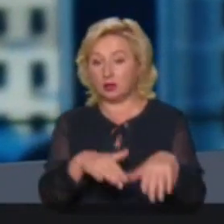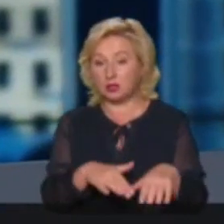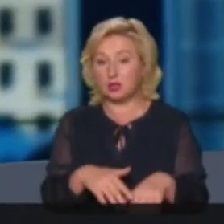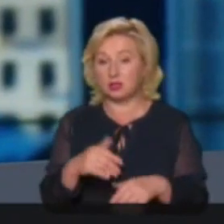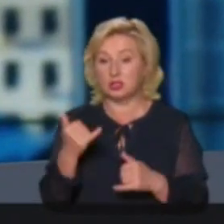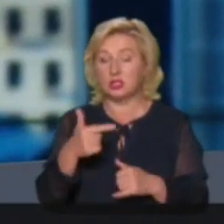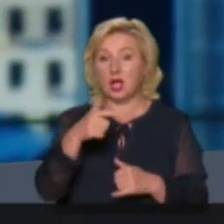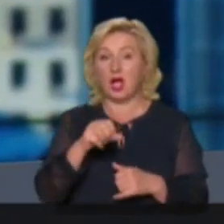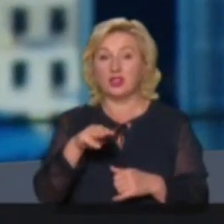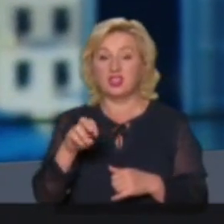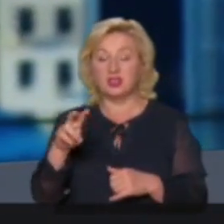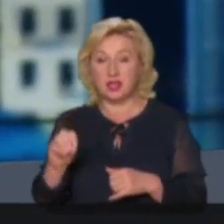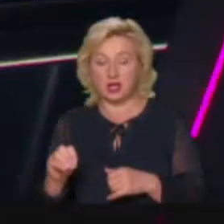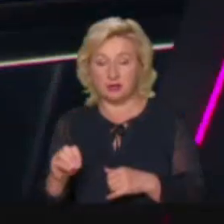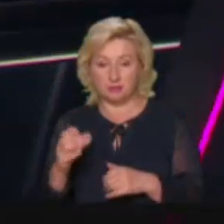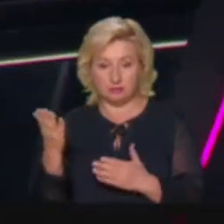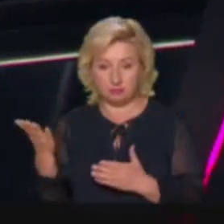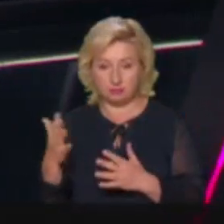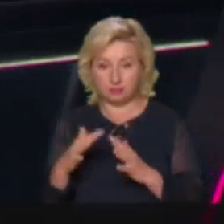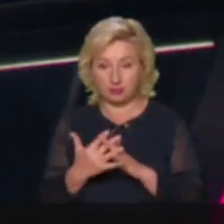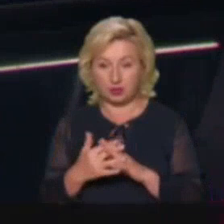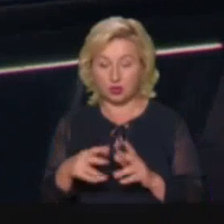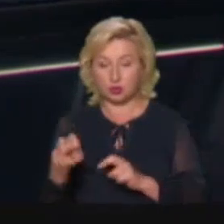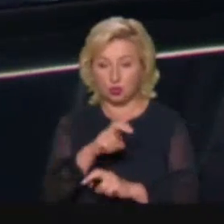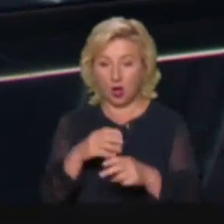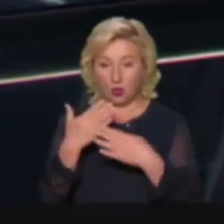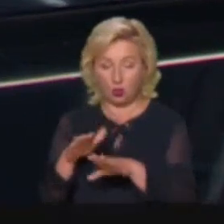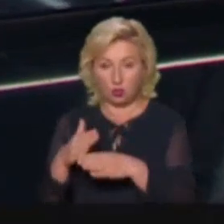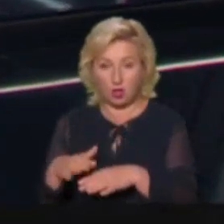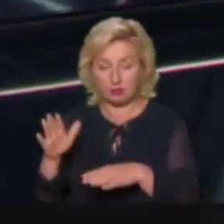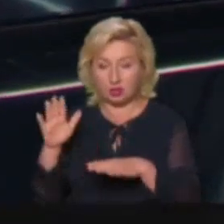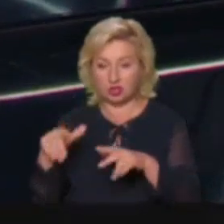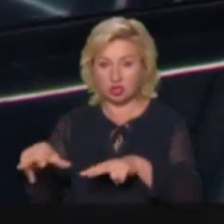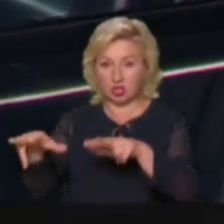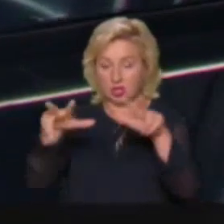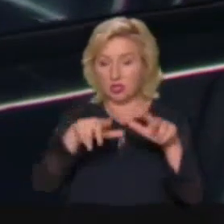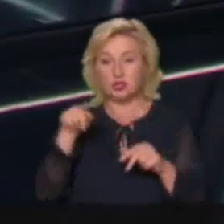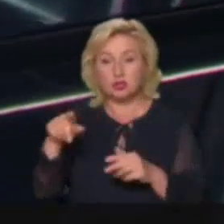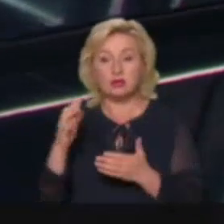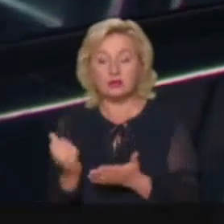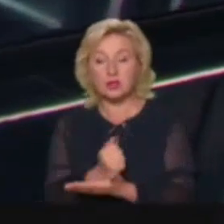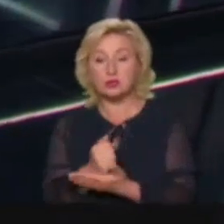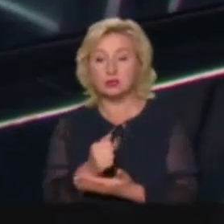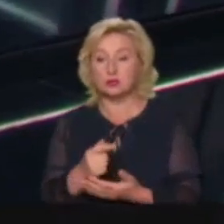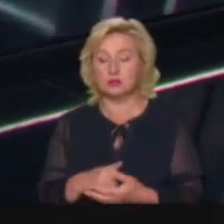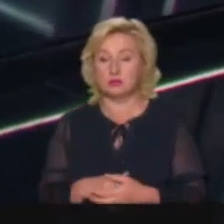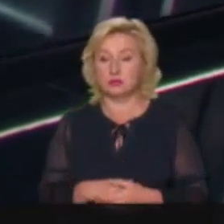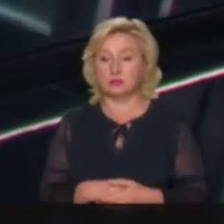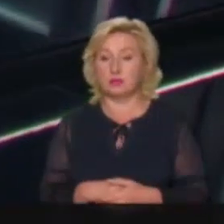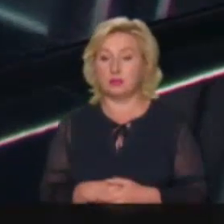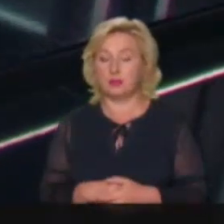Юля Махових, вона там, я так розумію, шукає уламки шахедів, які попадали. Юля, що тобі вдалося знайти, ріднесенька? Добрий день